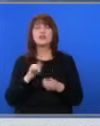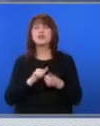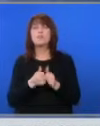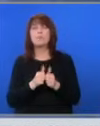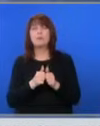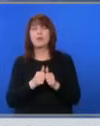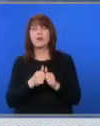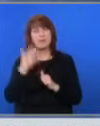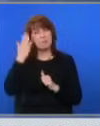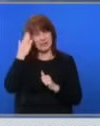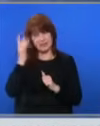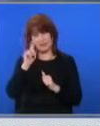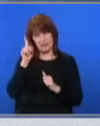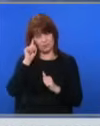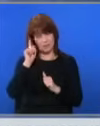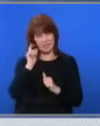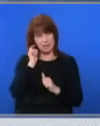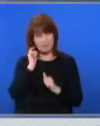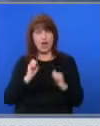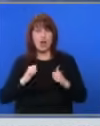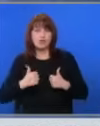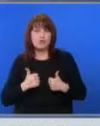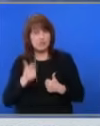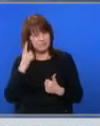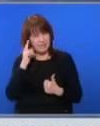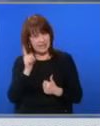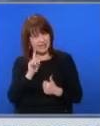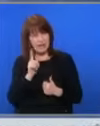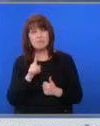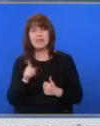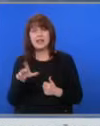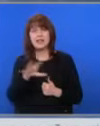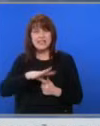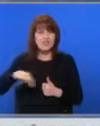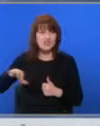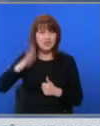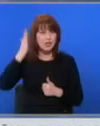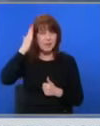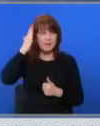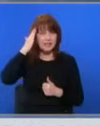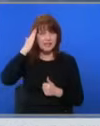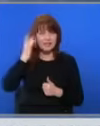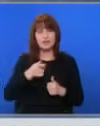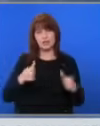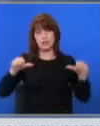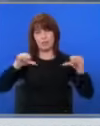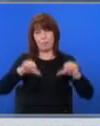спортния министър, не му знам името, на туризма не му знам името, на тези всичките, ти ще се